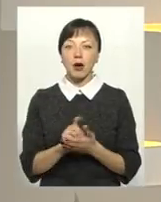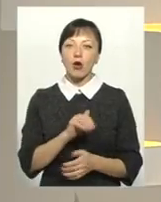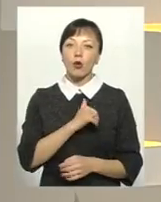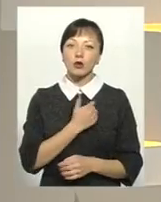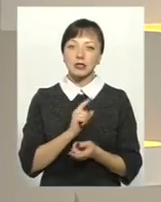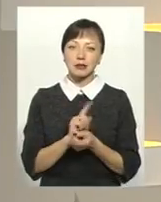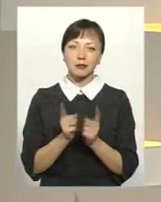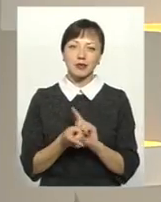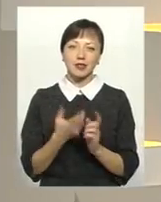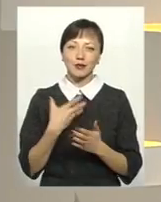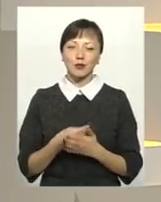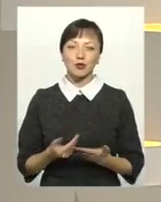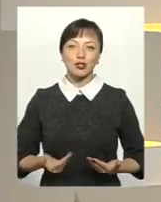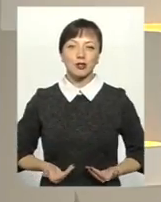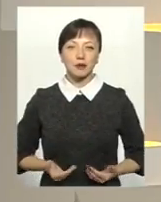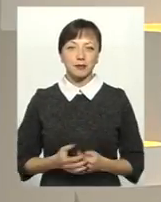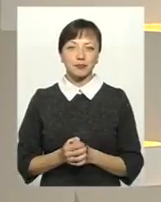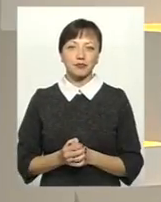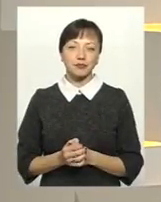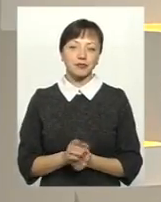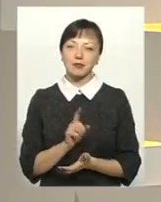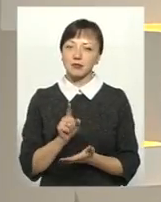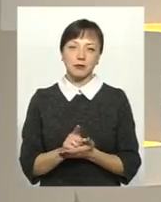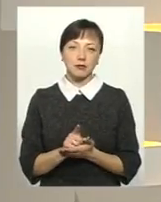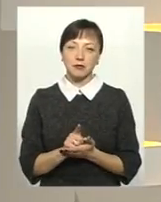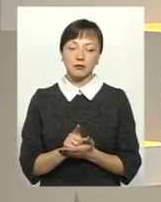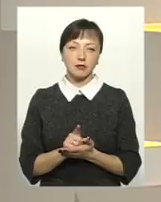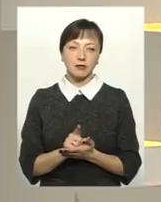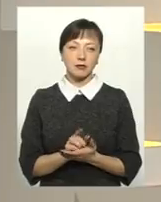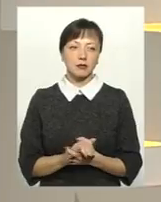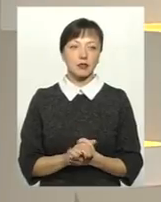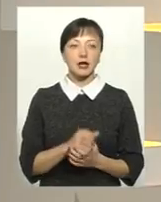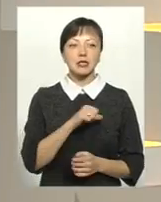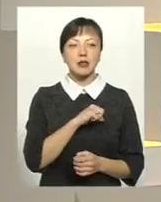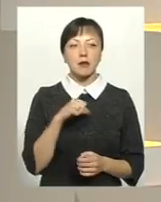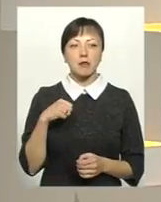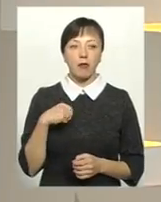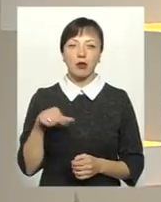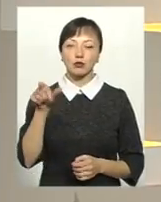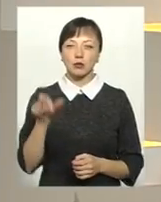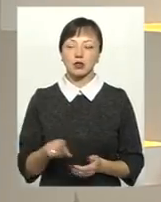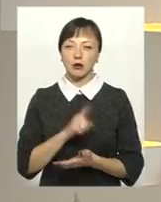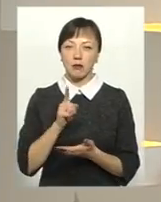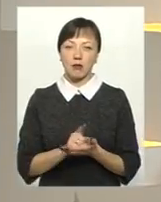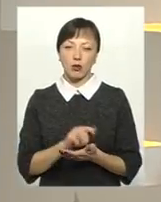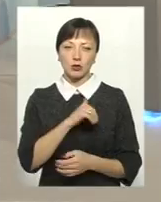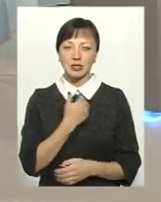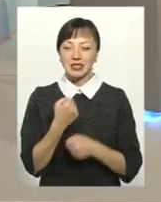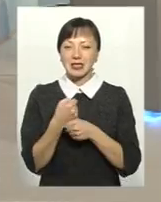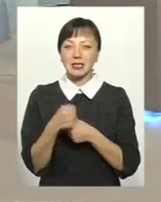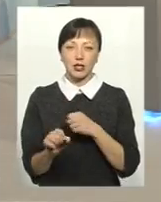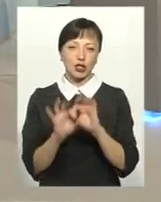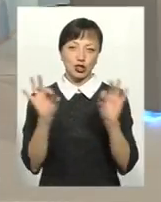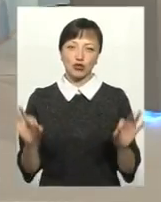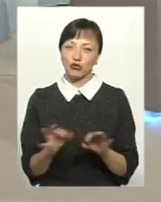щось змінити в своєму житті? Да. Обов'язково. Обов'язково. Сама людина, ви знаєте, насильно